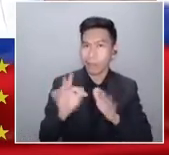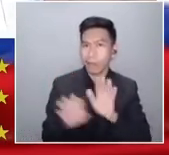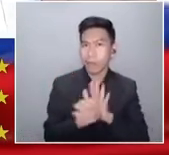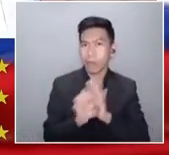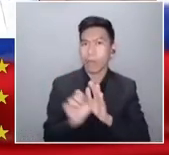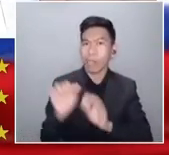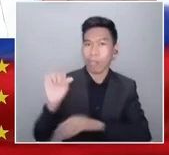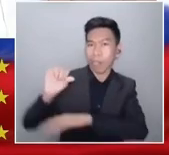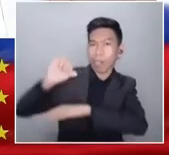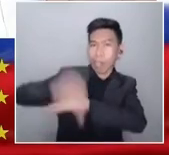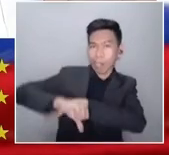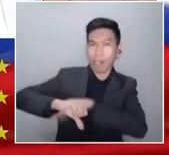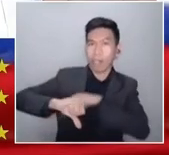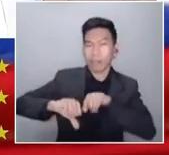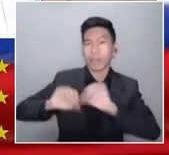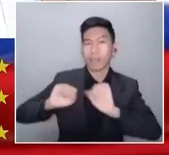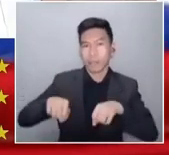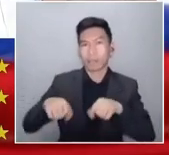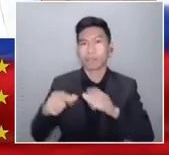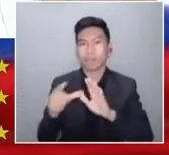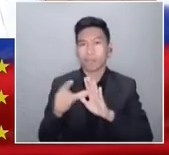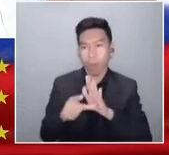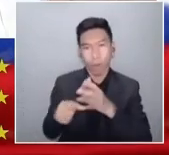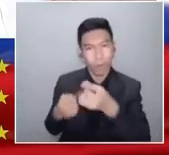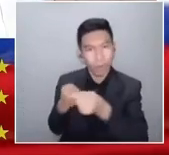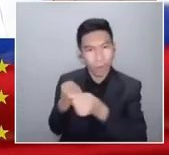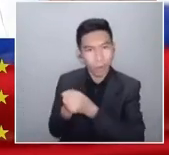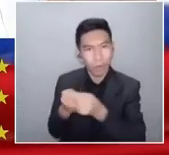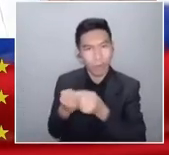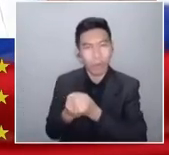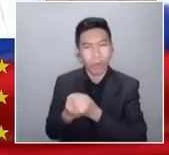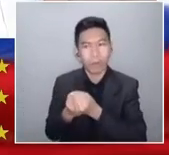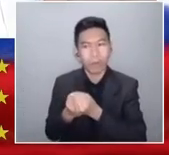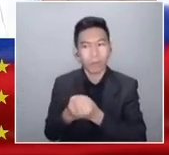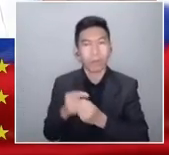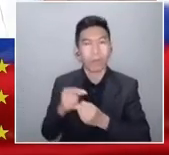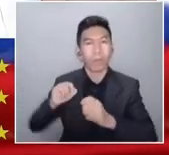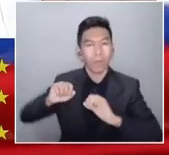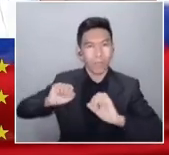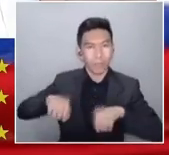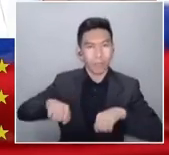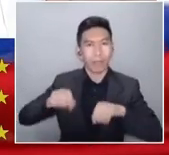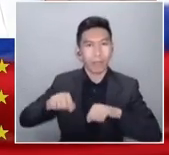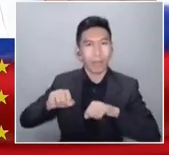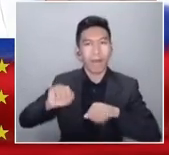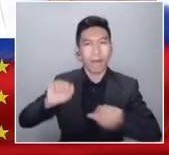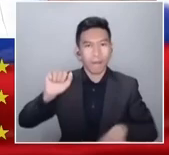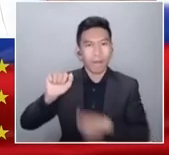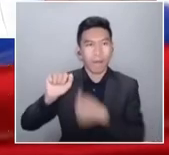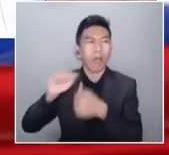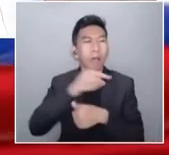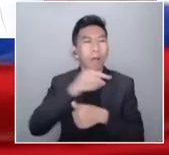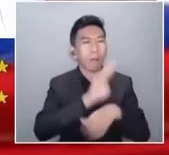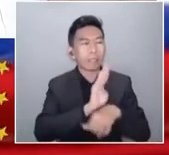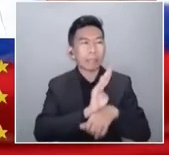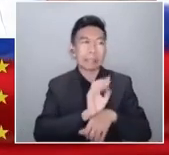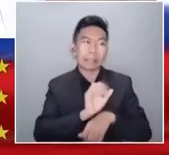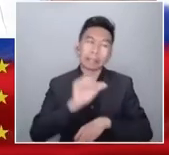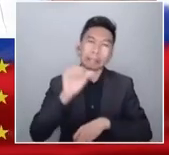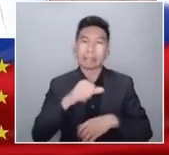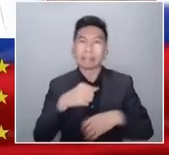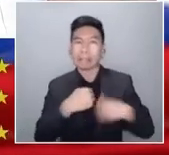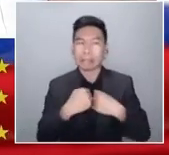that could be easily be used as a legal framework of struggling firms na hindi kayang